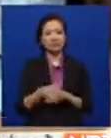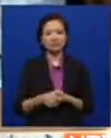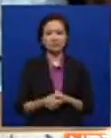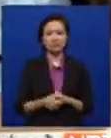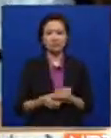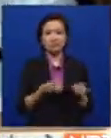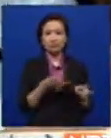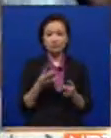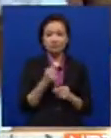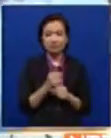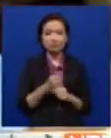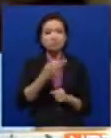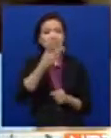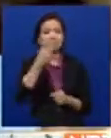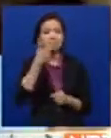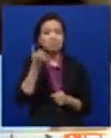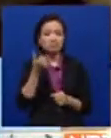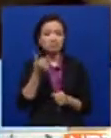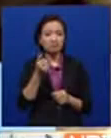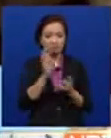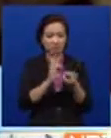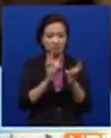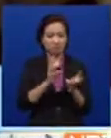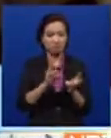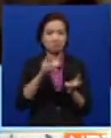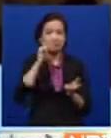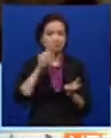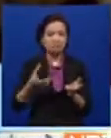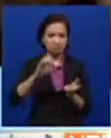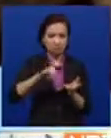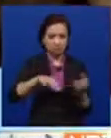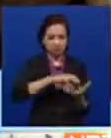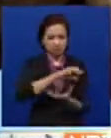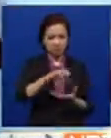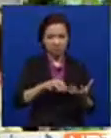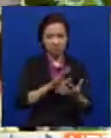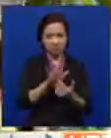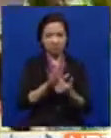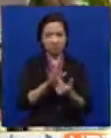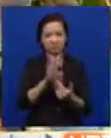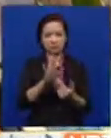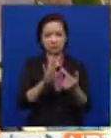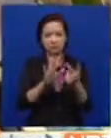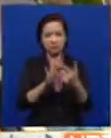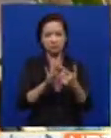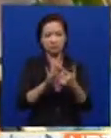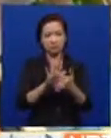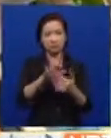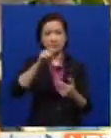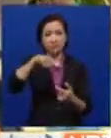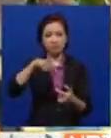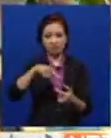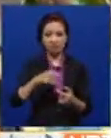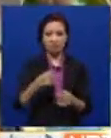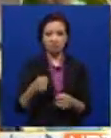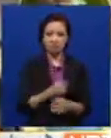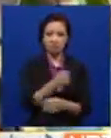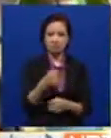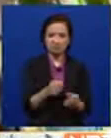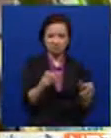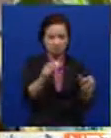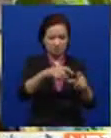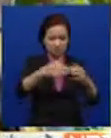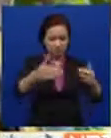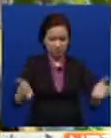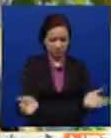วิธีการทำใช้น้ำตาลทรายเติมน้ำเคี่ยวผสมกับแบะแซ่จนข้นเหนียวแล้วนำไปใส่ภาชนะโลหะที่แบ่งเป็นช่